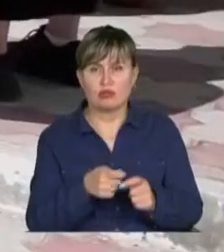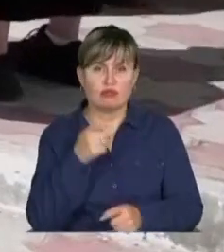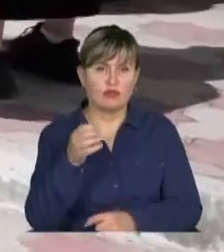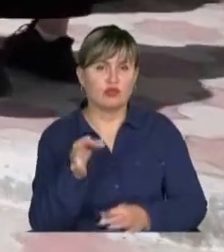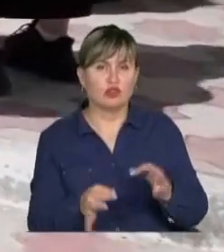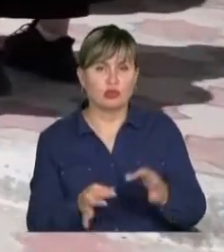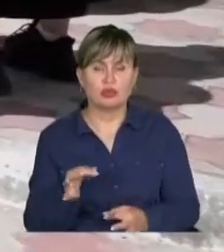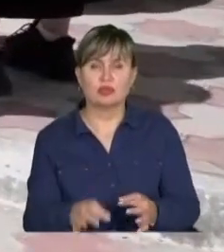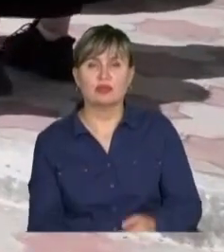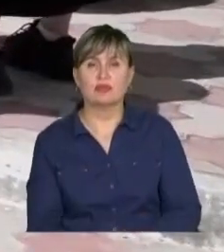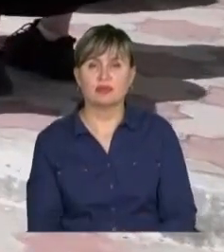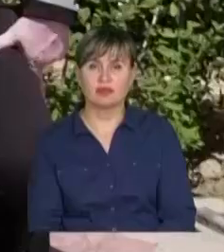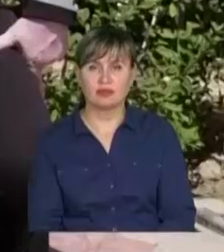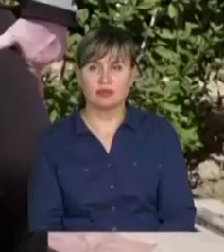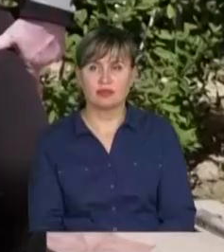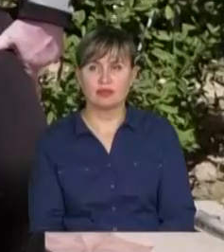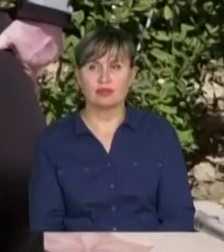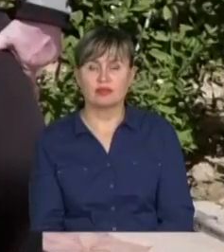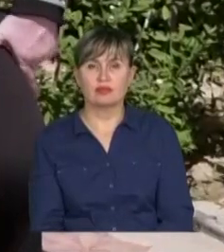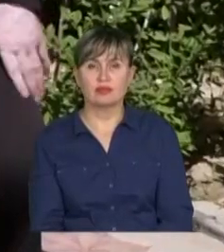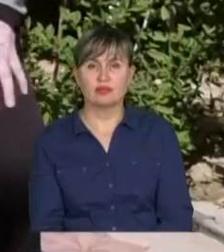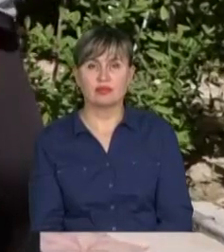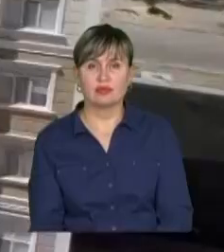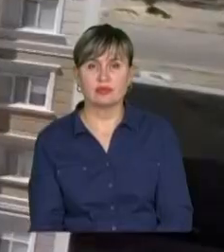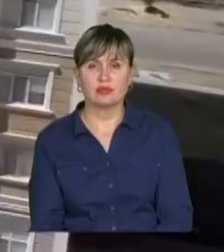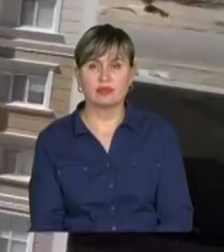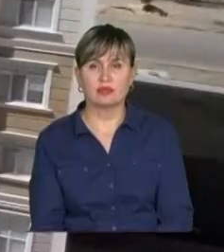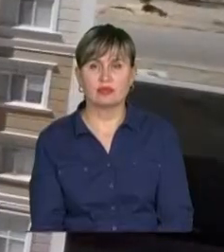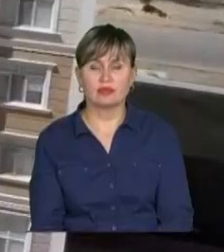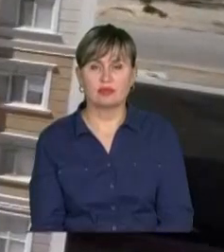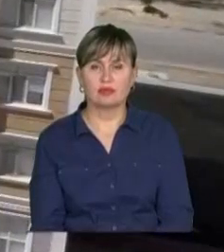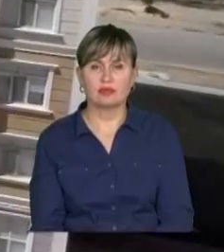суд. Мадина Исюмбаева, Фариза Утесбай, Мукагали Нуртаулет, телеканал Алматы, Актау.